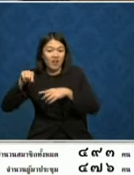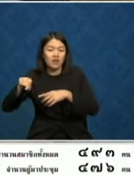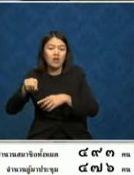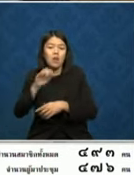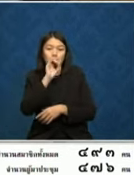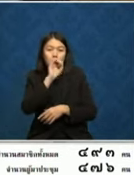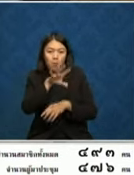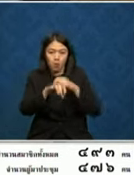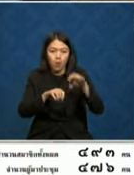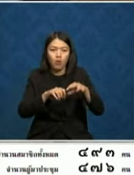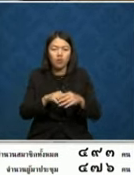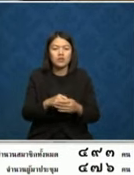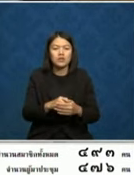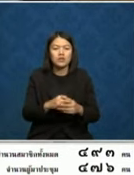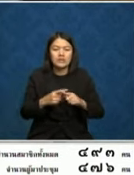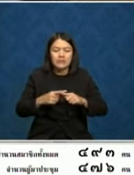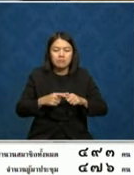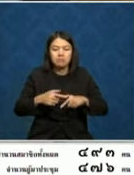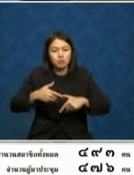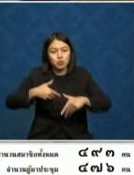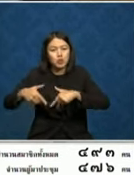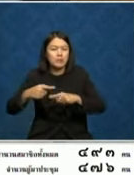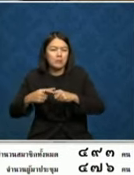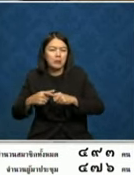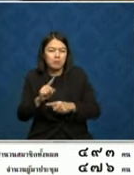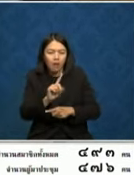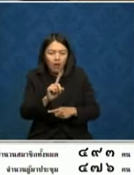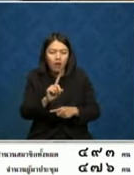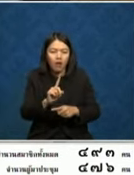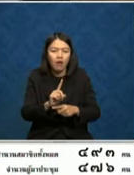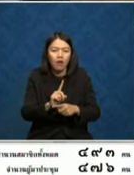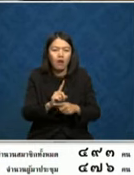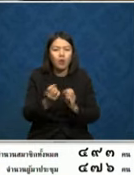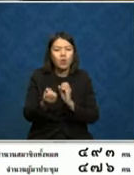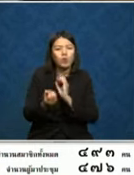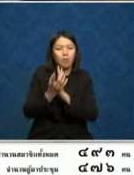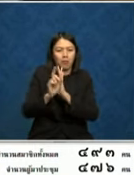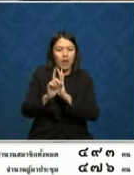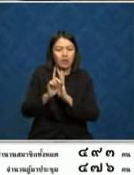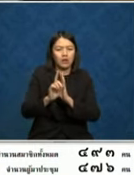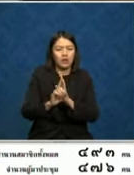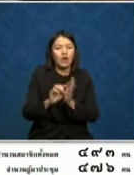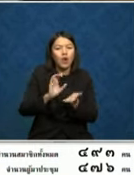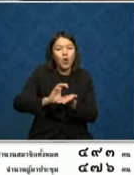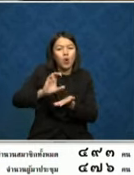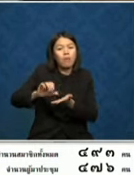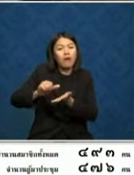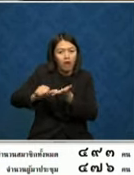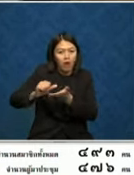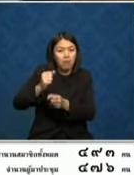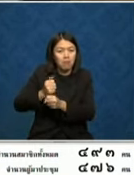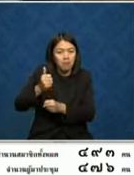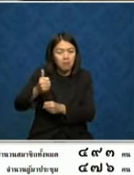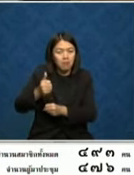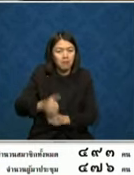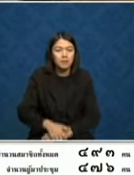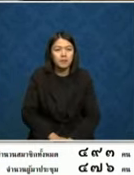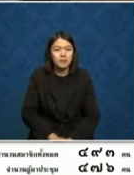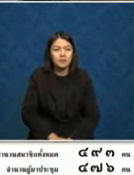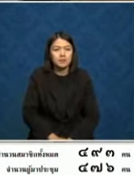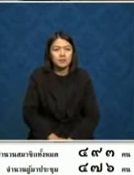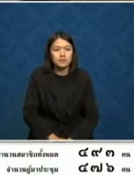ว่าความเจ็บปวดของประชาชนอยู่ที่ไหนจัดงบไปแก้เขาได้ไหมผมถามท่านนะครับว่า